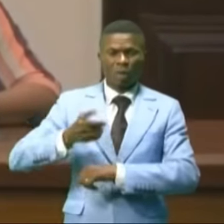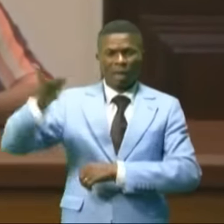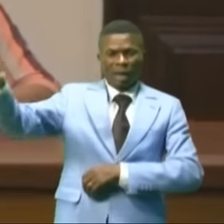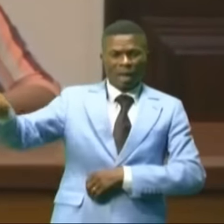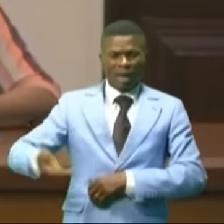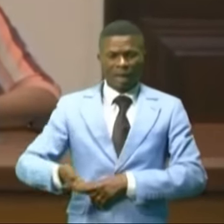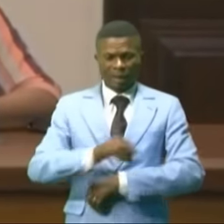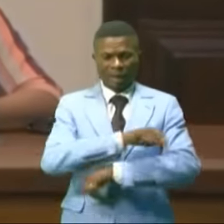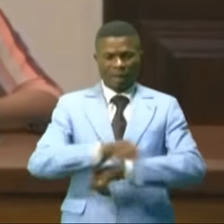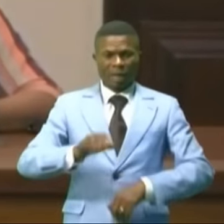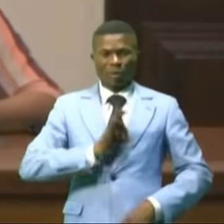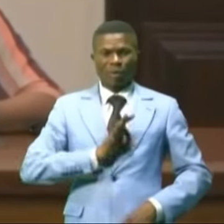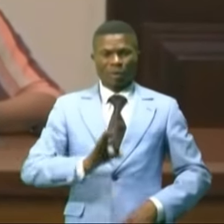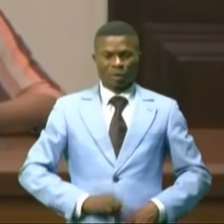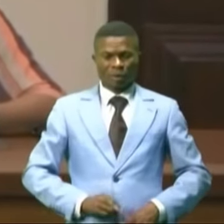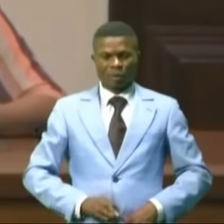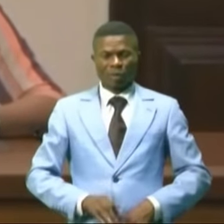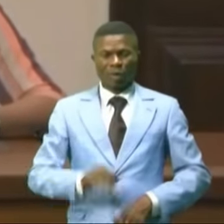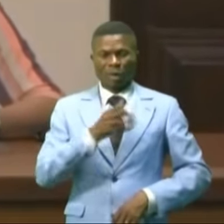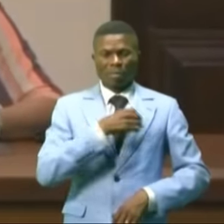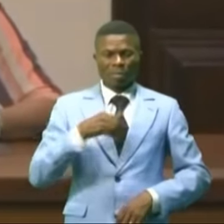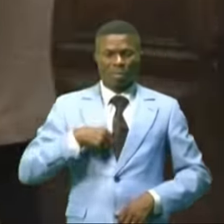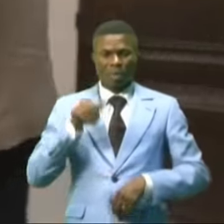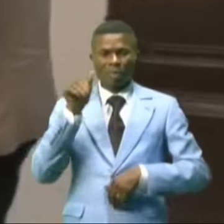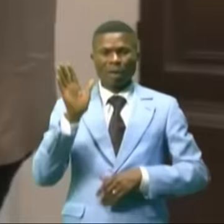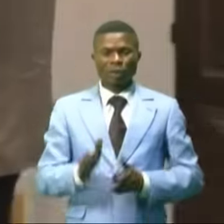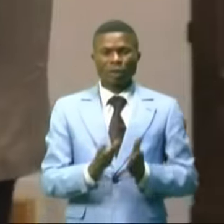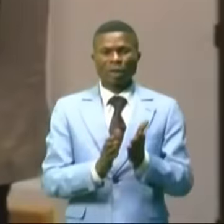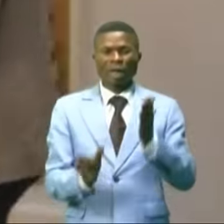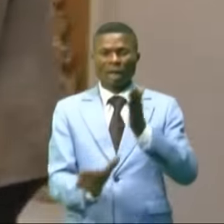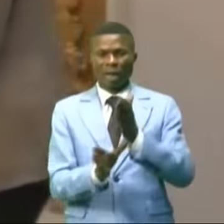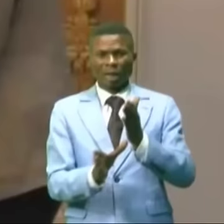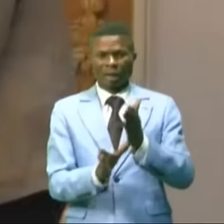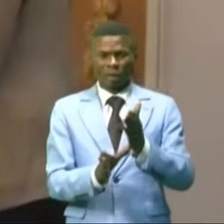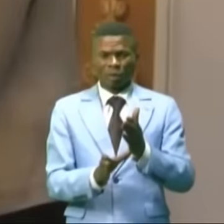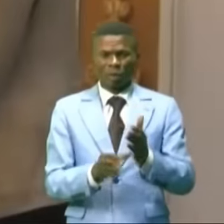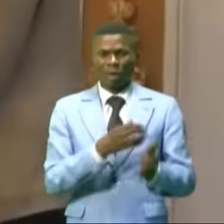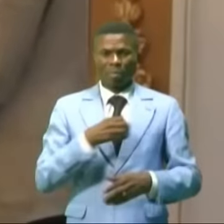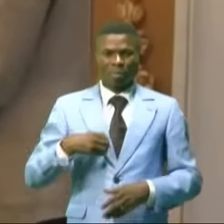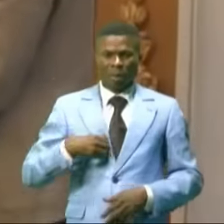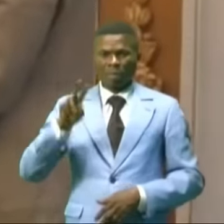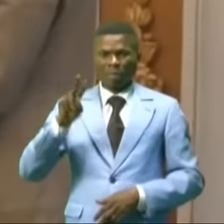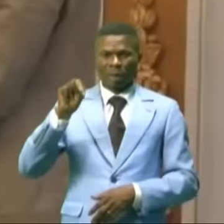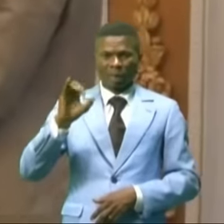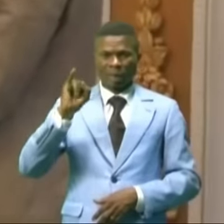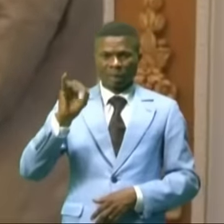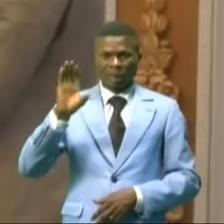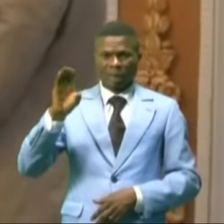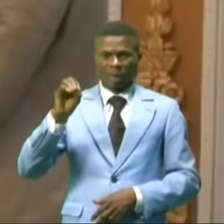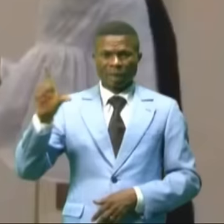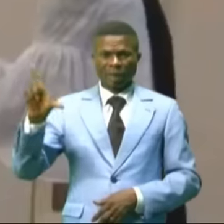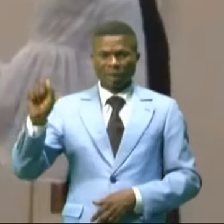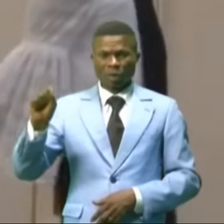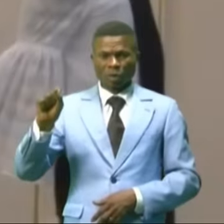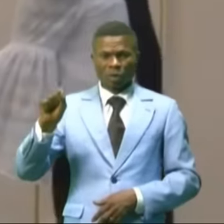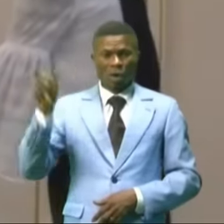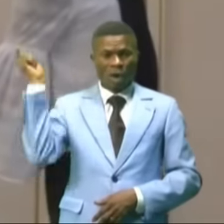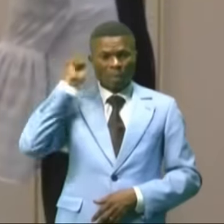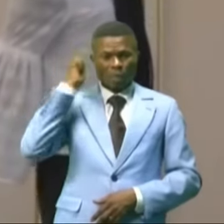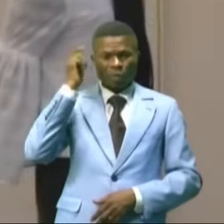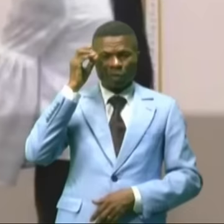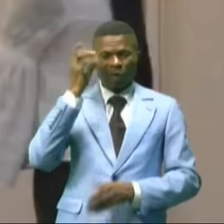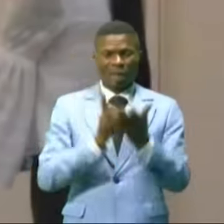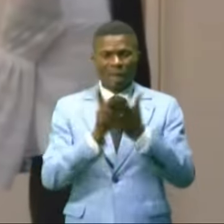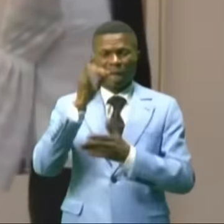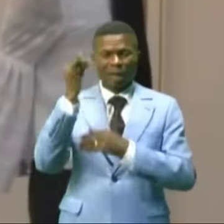Madame le directeur de cabinet adjoint du chef de l'État, Nicole Ntumba Boacha, professeur en droit international, qui les